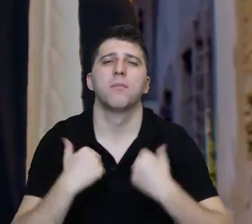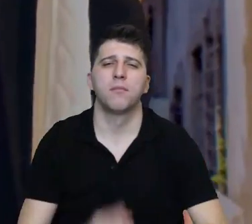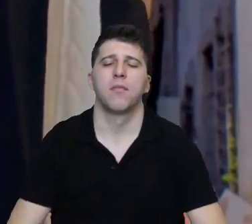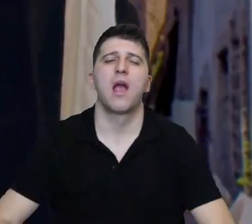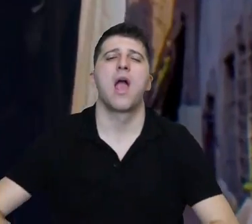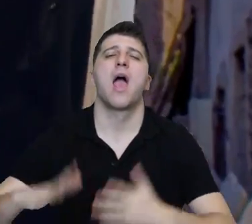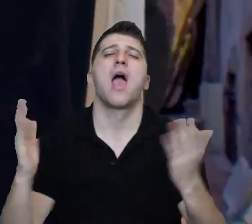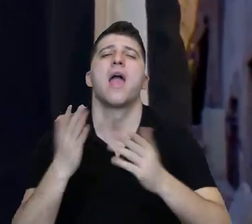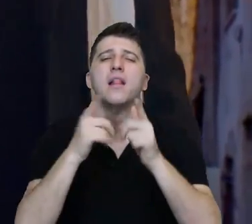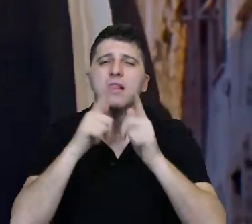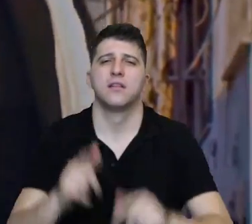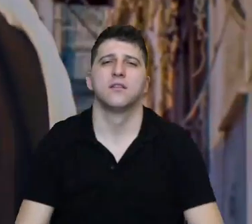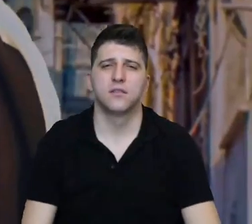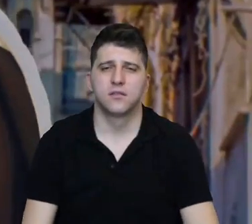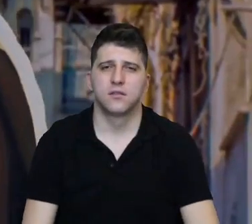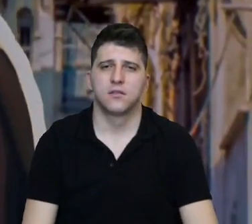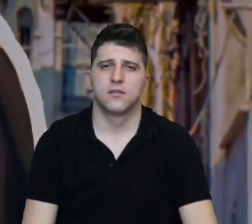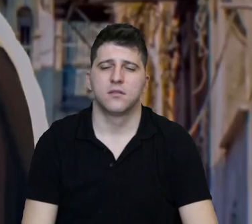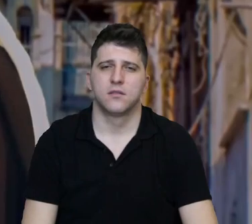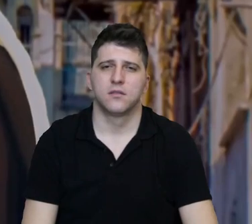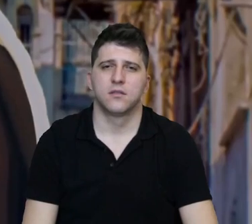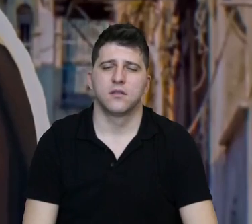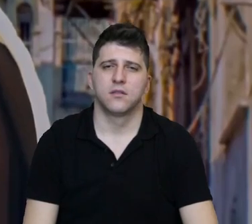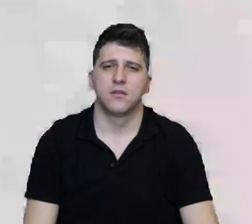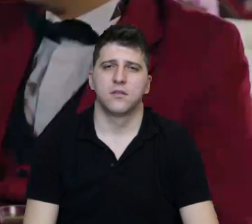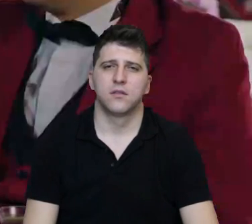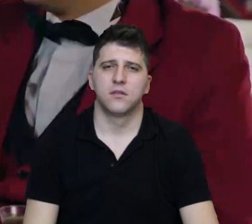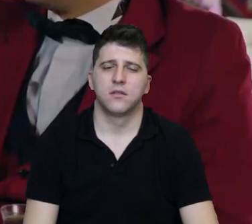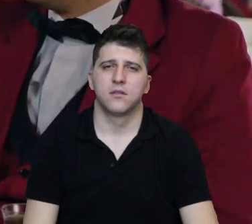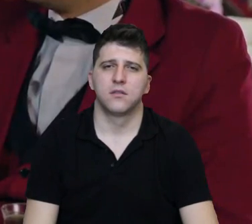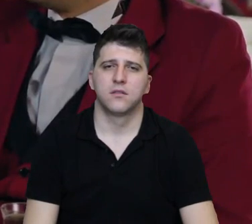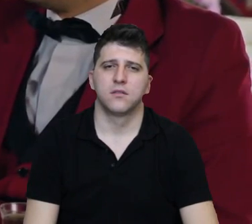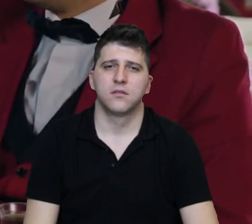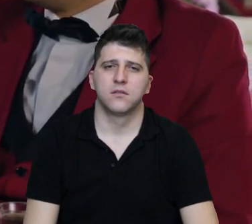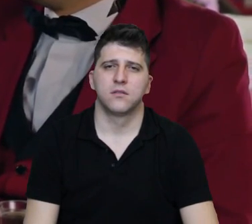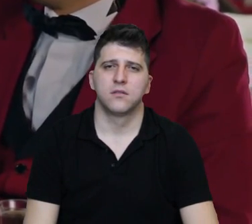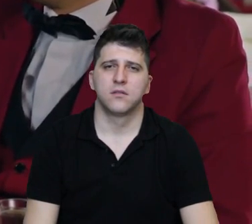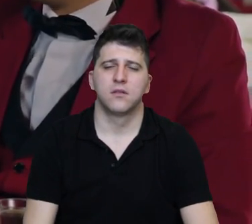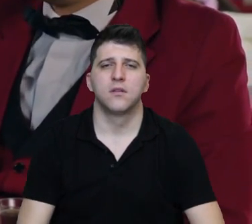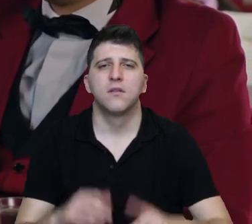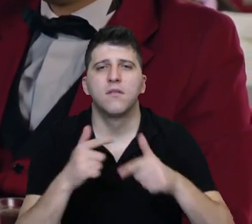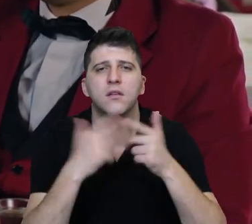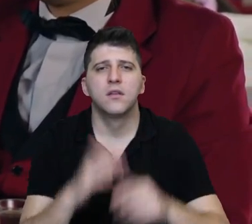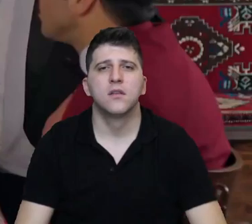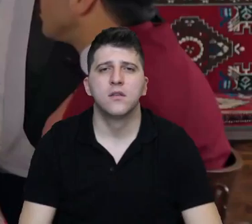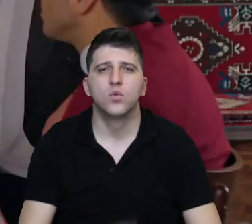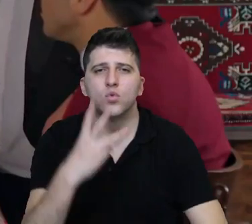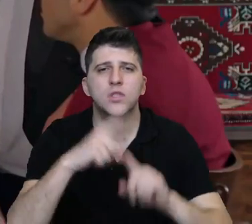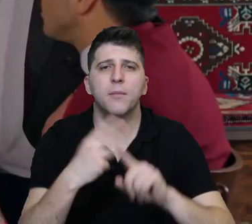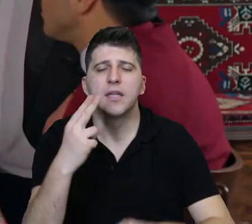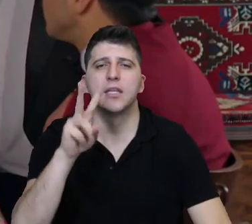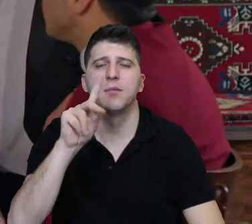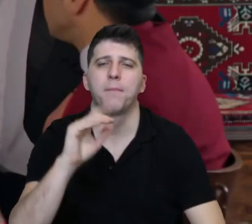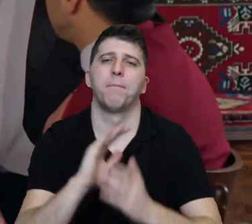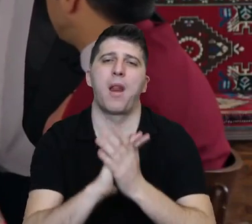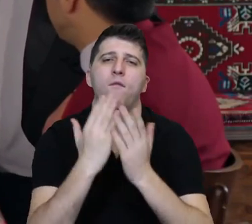ulan! Belindeki tabancayı çekip karşıya doğrulturken gerçeğe dönüldü. Fatih, 3 kere 7. 21.